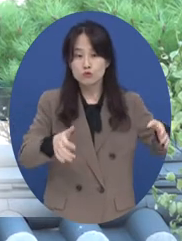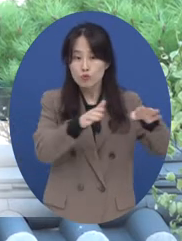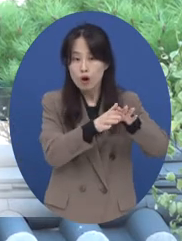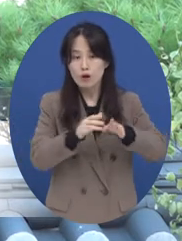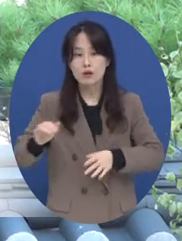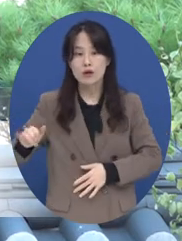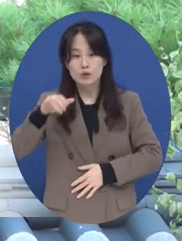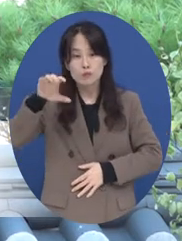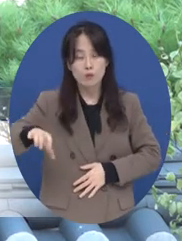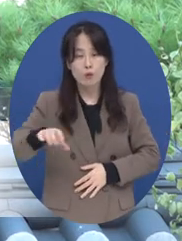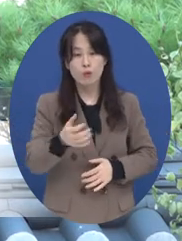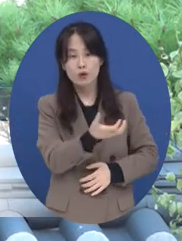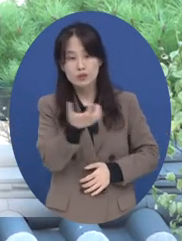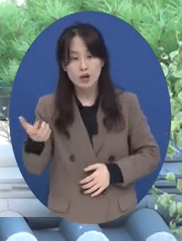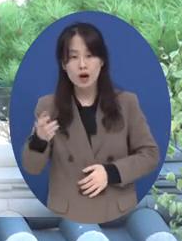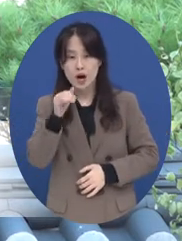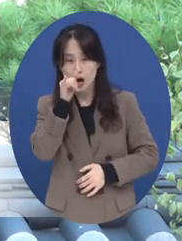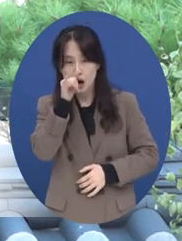광역기관이 김포시에 들어온다니